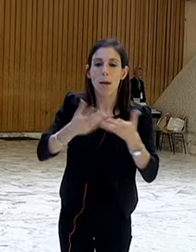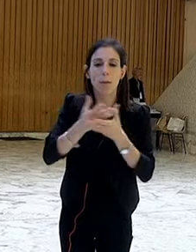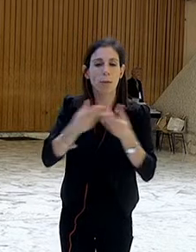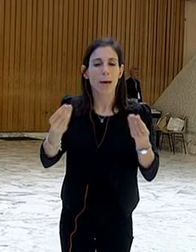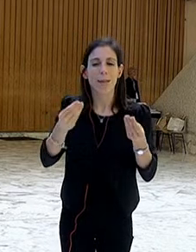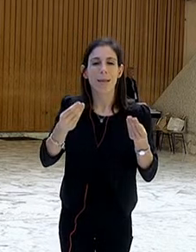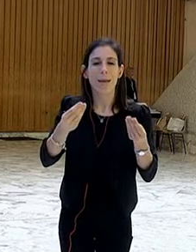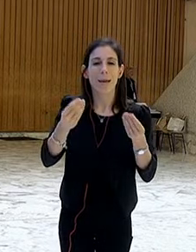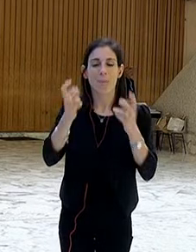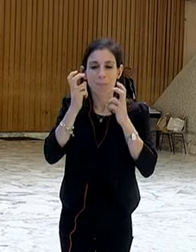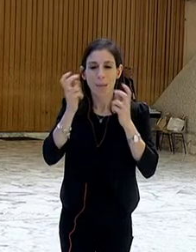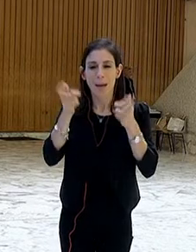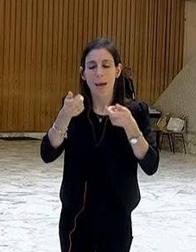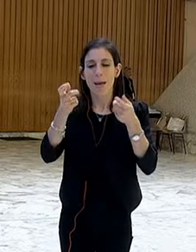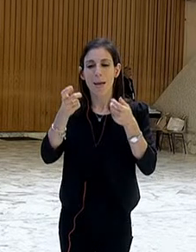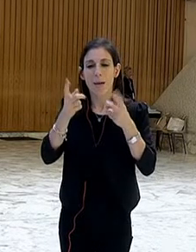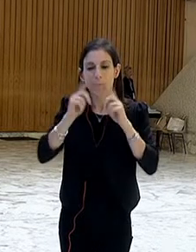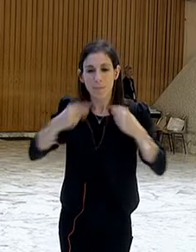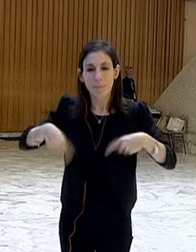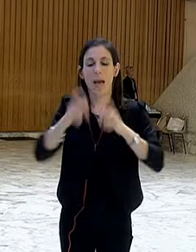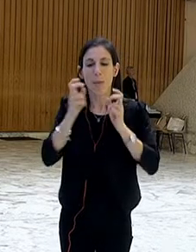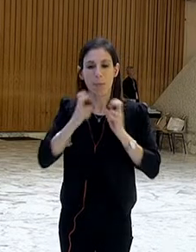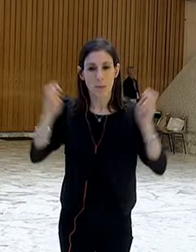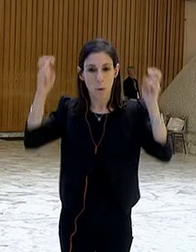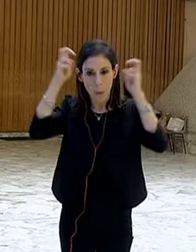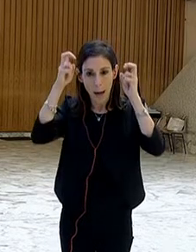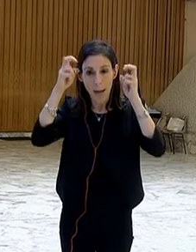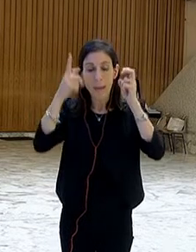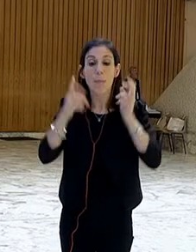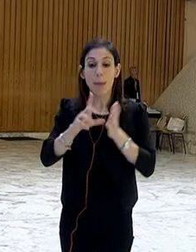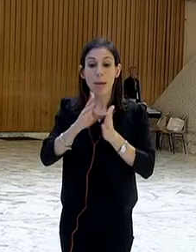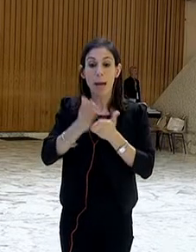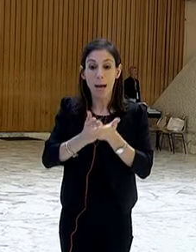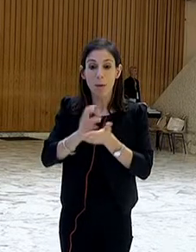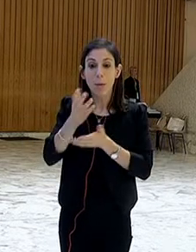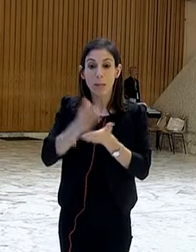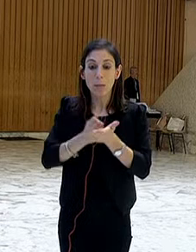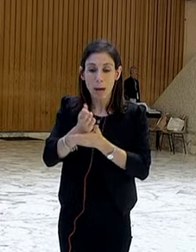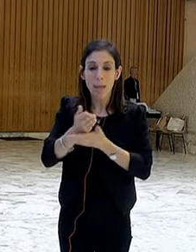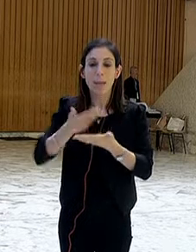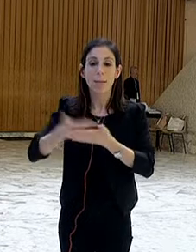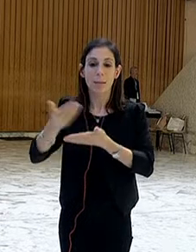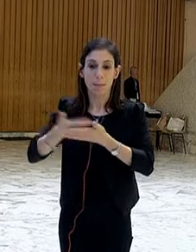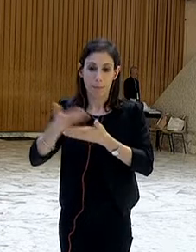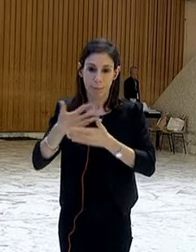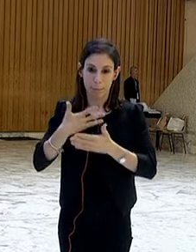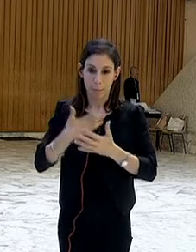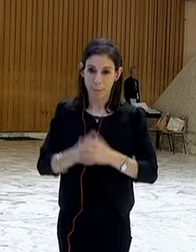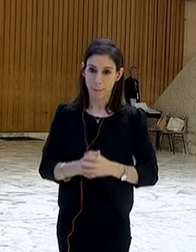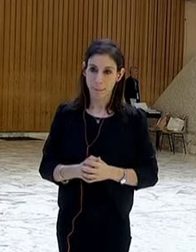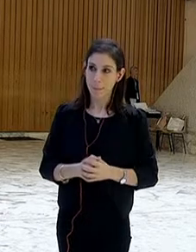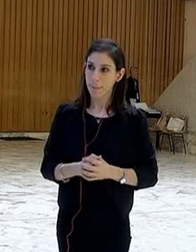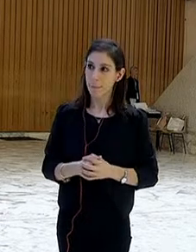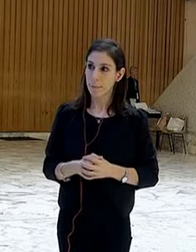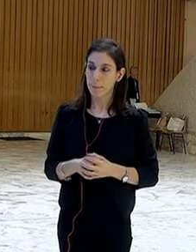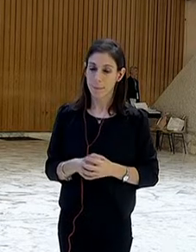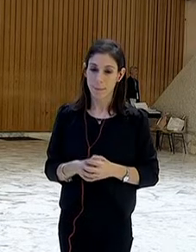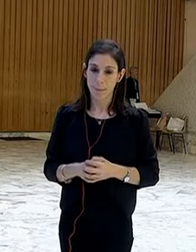laici e ha tenuto per circa 10 anni una rubrica settimanale su Radio Maria Burundi.